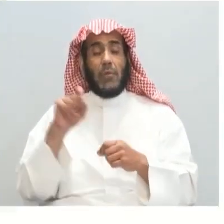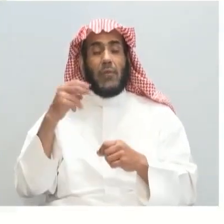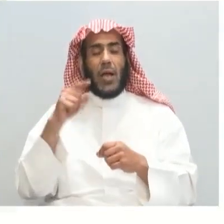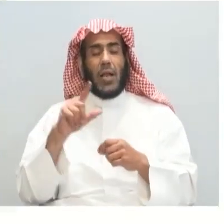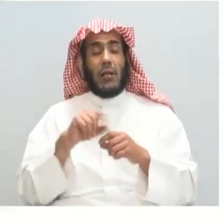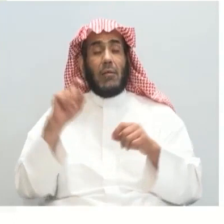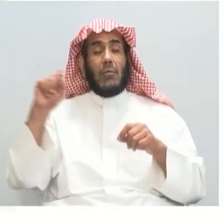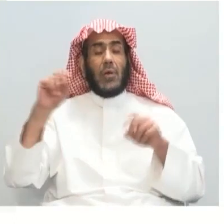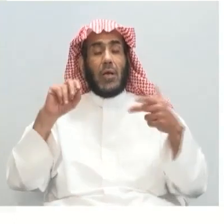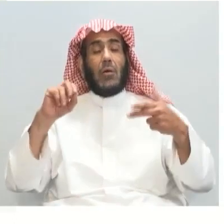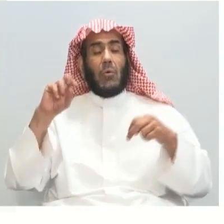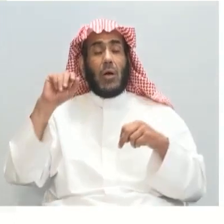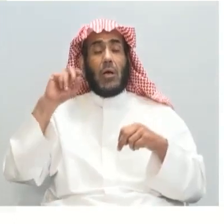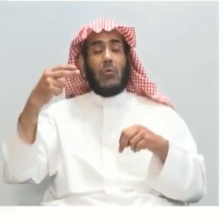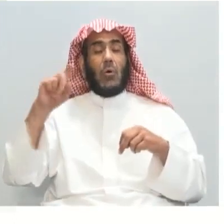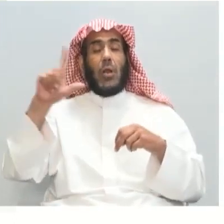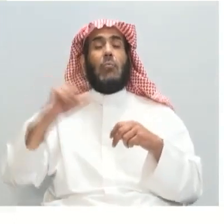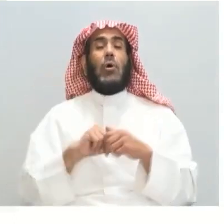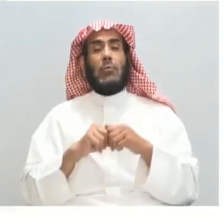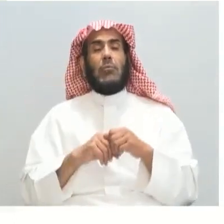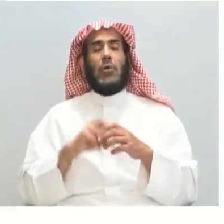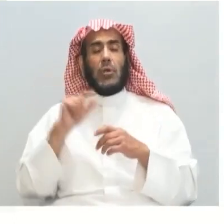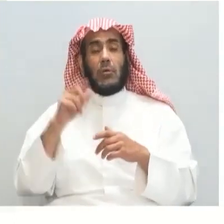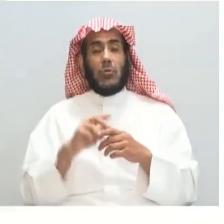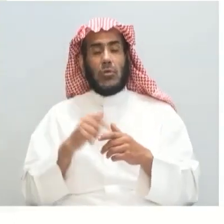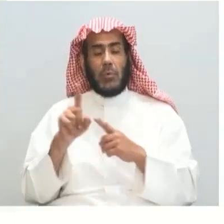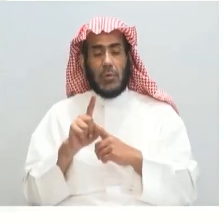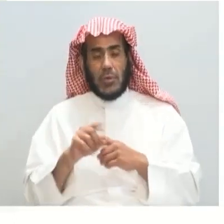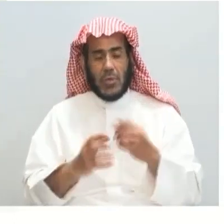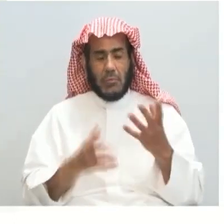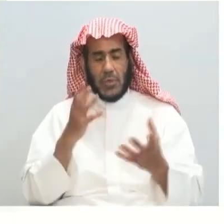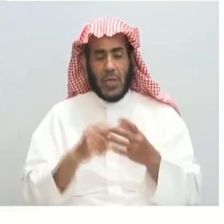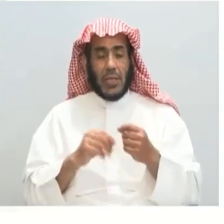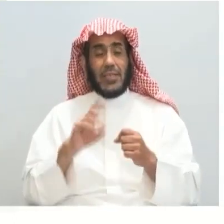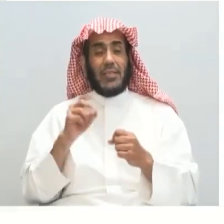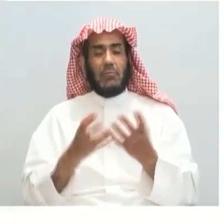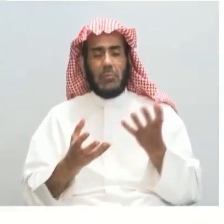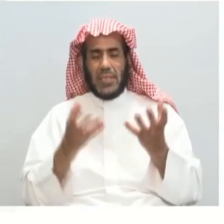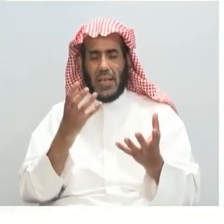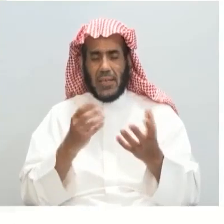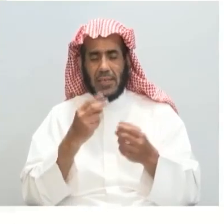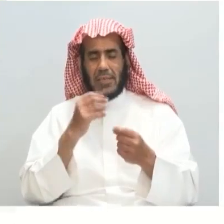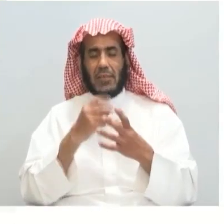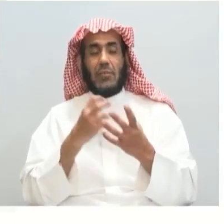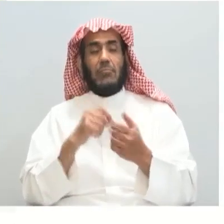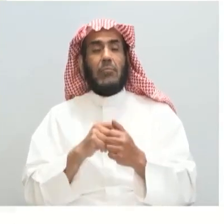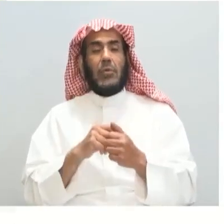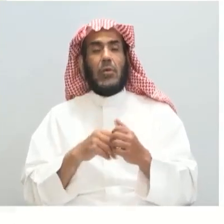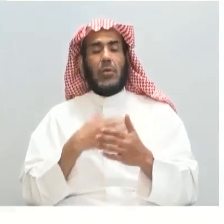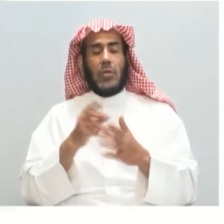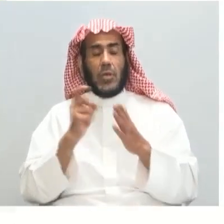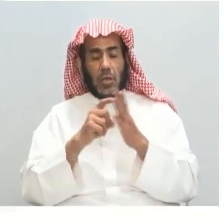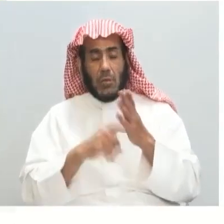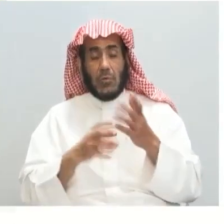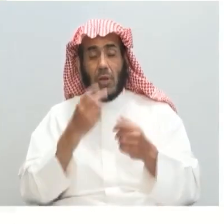ف الكلمه وعينها ولامها ويسمى هذا الميزان الصرفي يسمى هذا الميزان الصرفي ان النظام